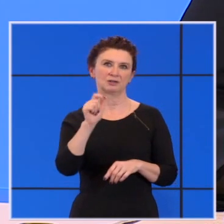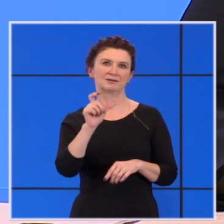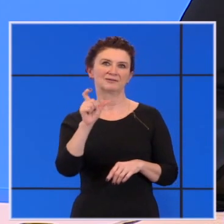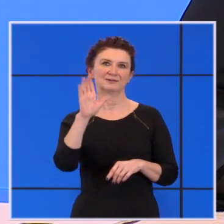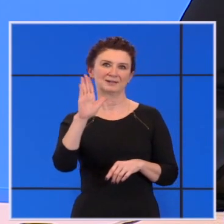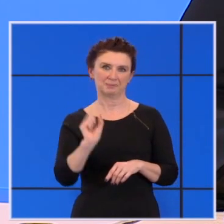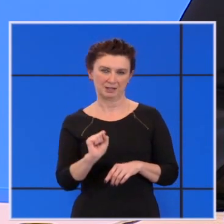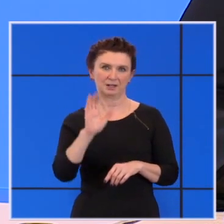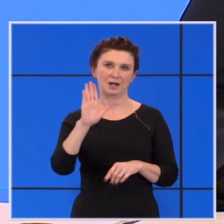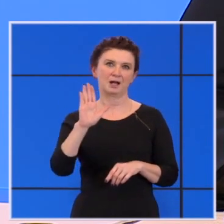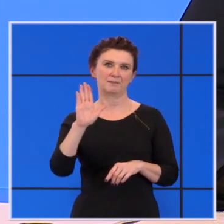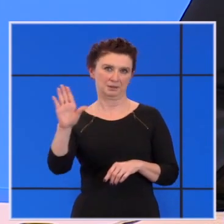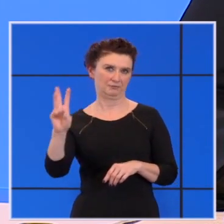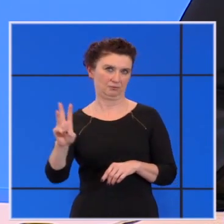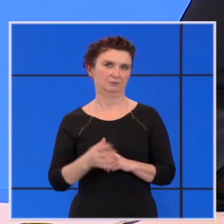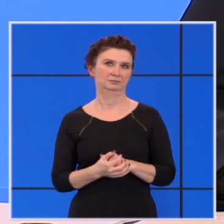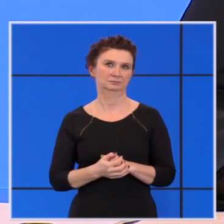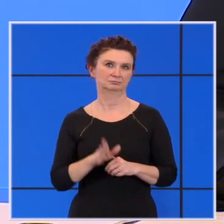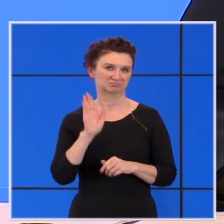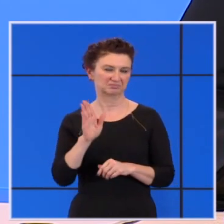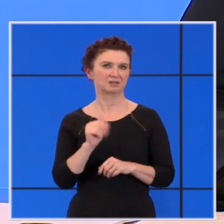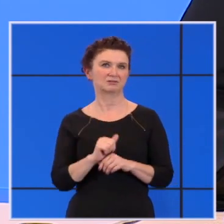żeby wyjaśnić